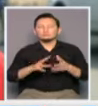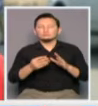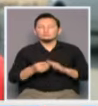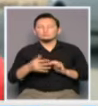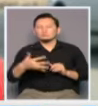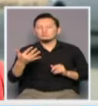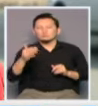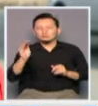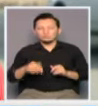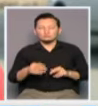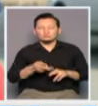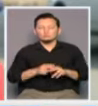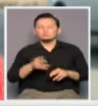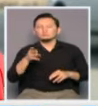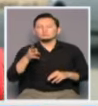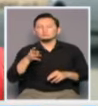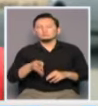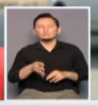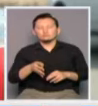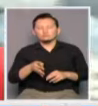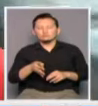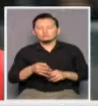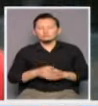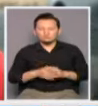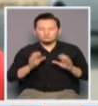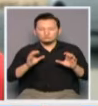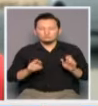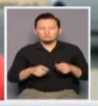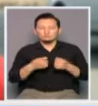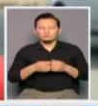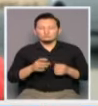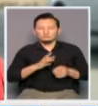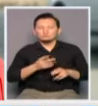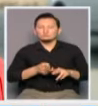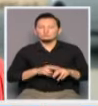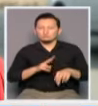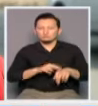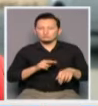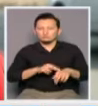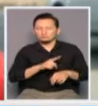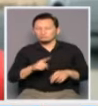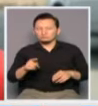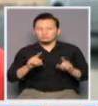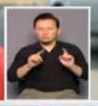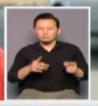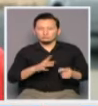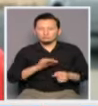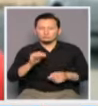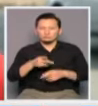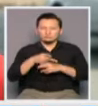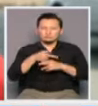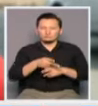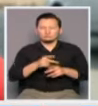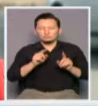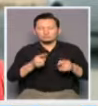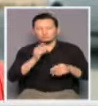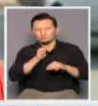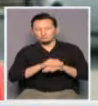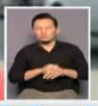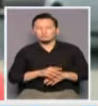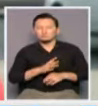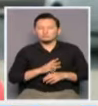мыңға жуықтап отыр. Яғни 4 мың заң бұзушылық бұл полиция қызметкерлерінің көмегімен және камералардың көмегімен анықталып